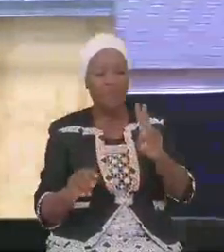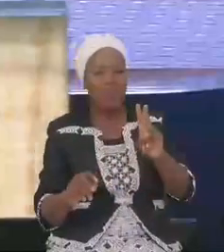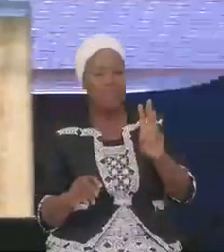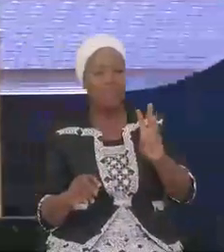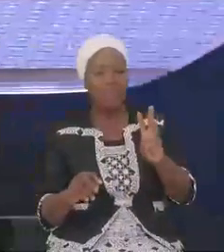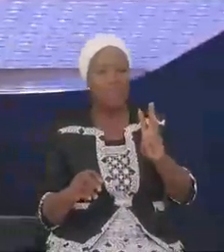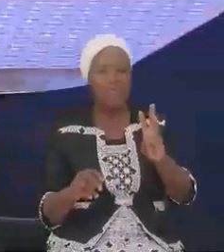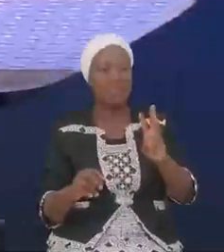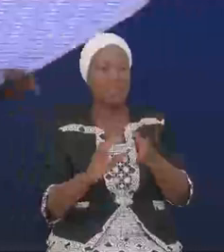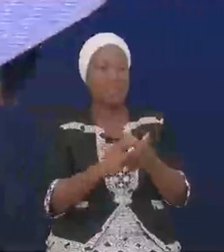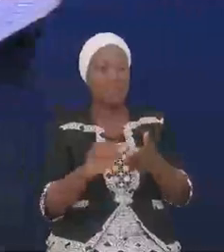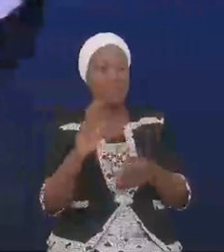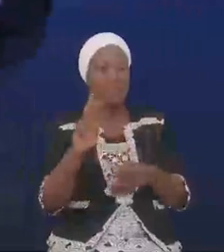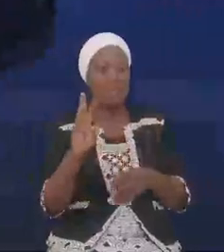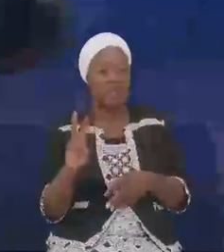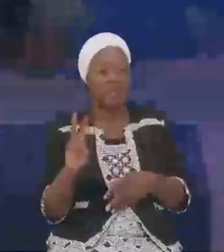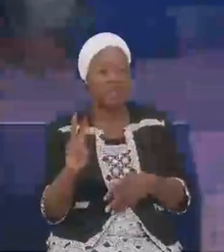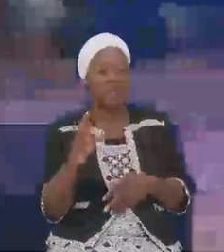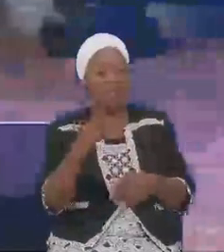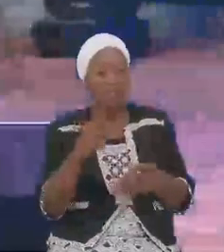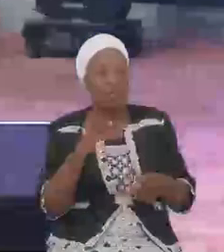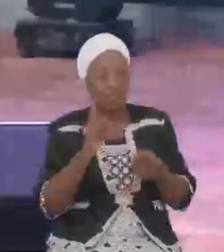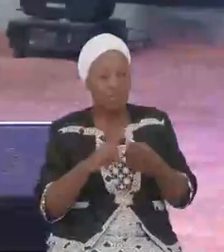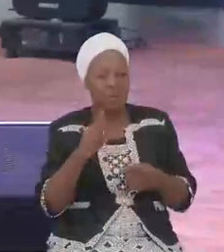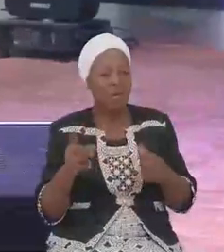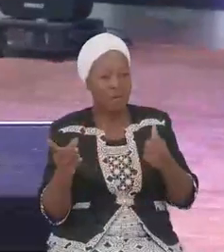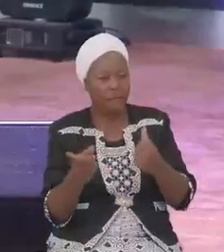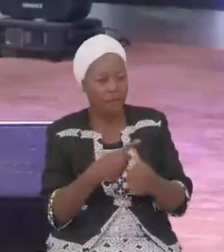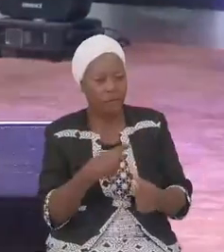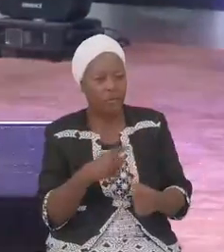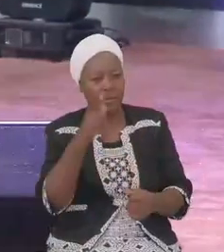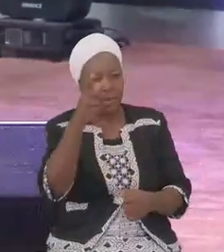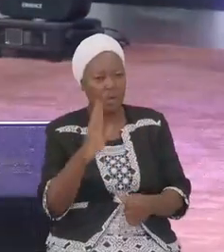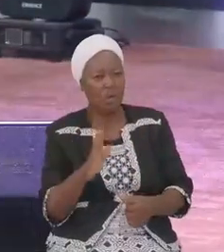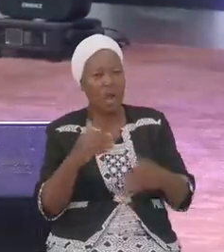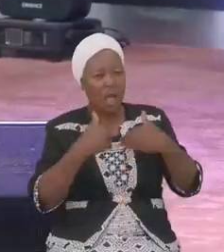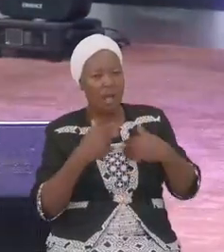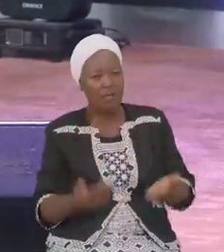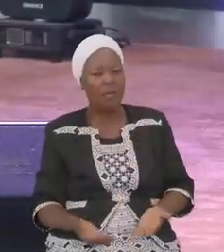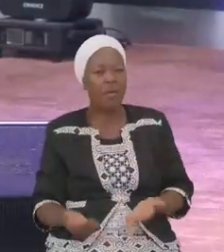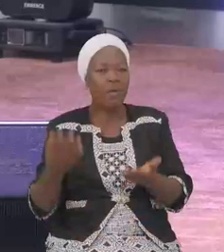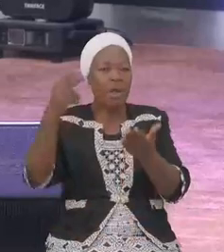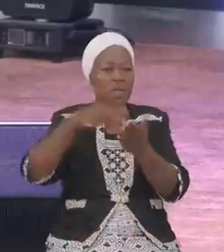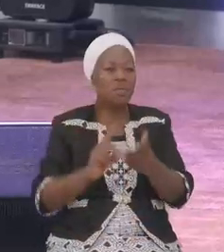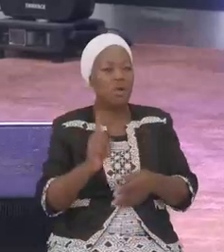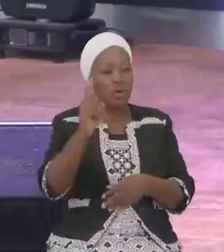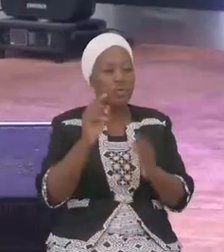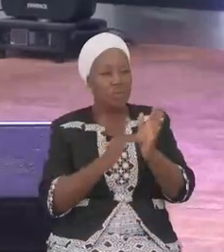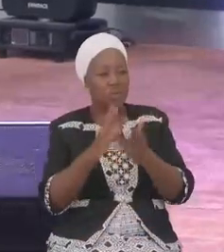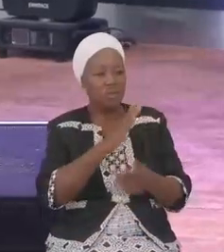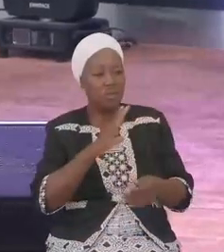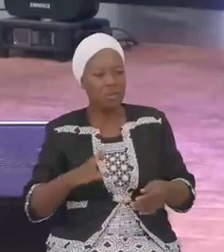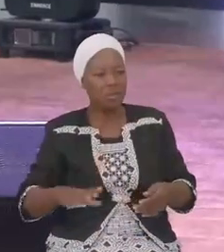Verset 26 dit, c'est à vous premièrement que Dieu ayant suscité son